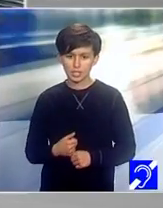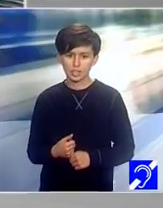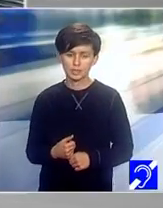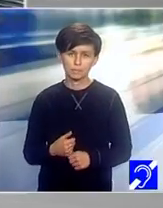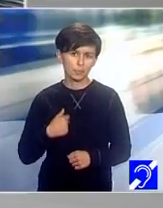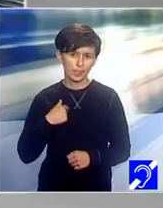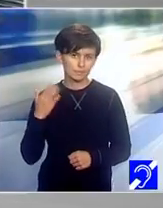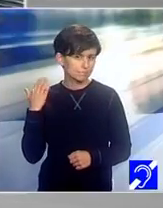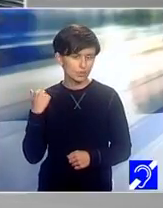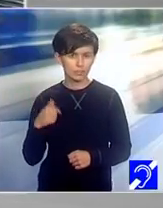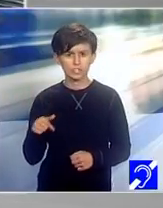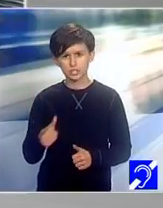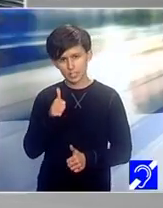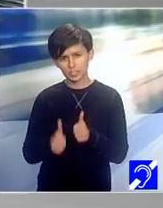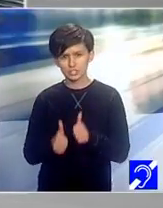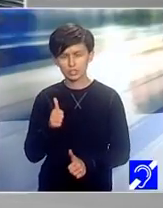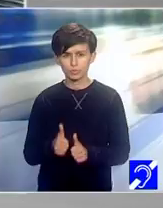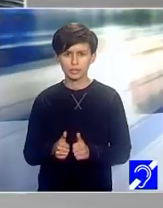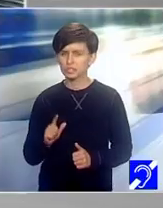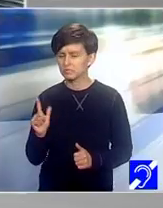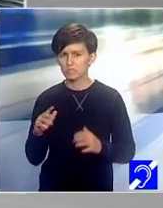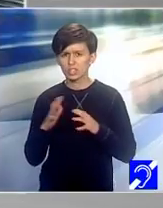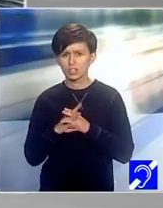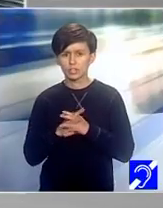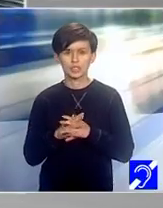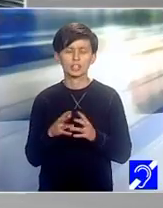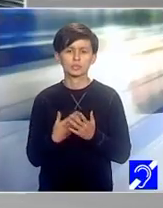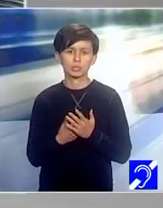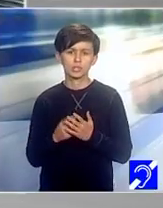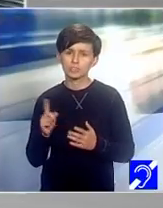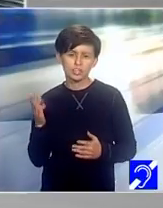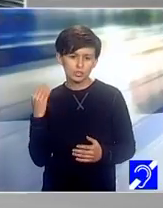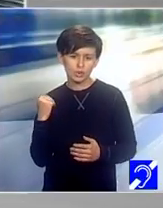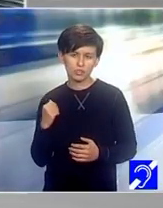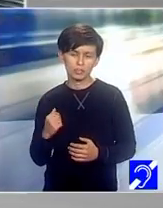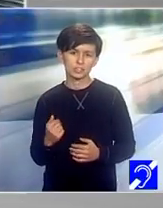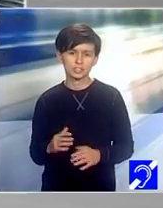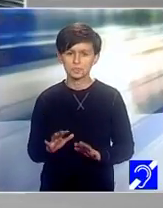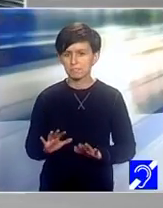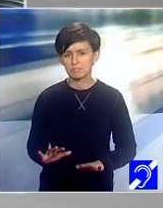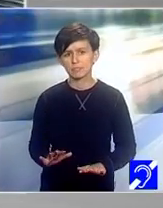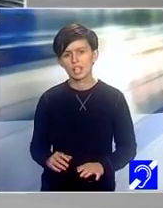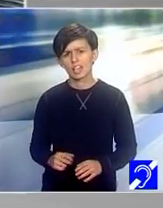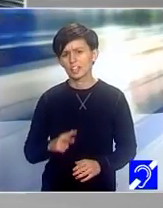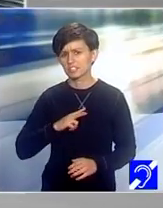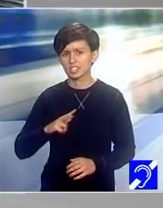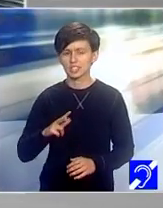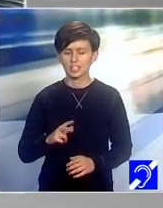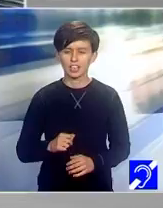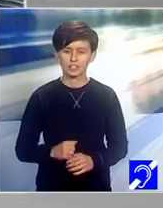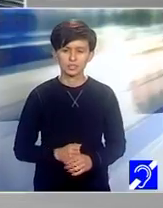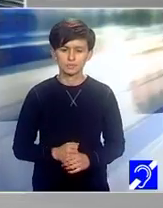fost în această competiție și nu război, pentru că n-a fost chiar atât de n-au fost tabelele chiar atât